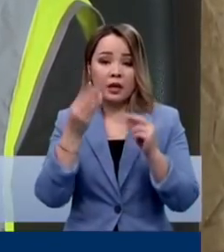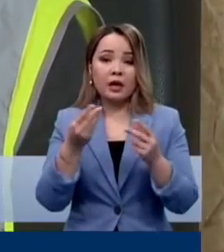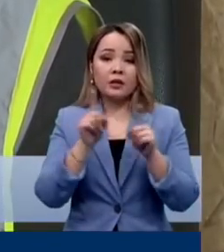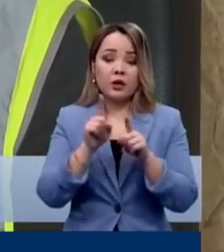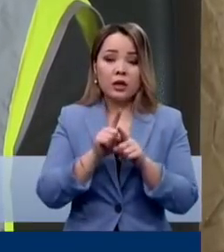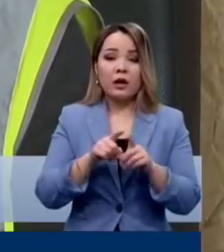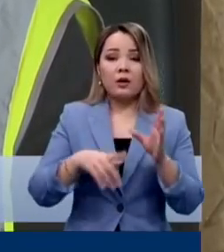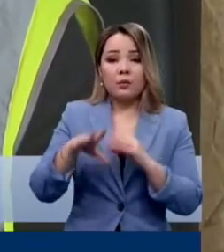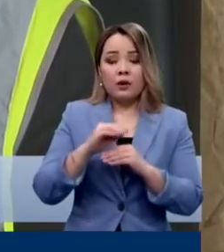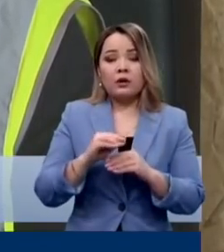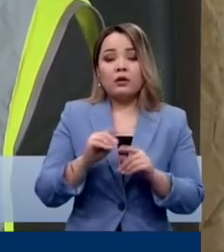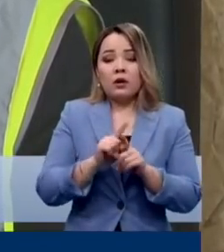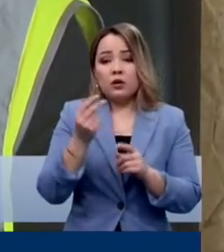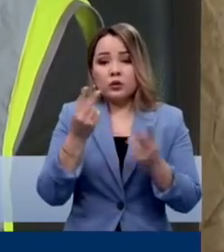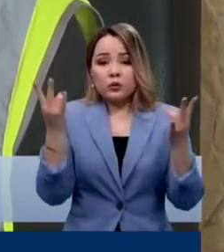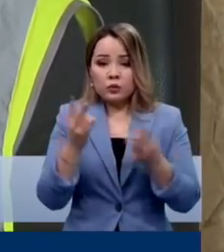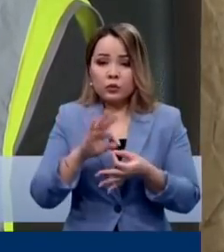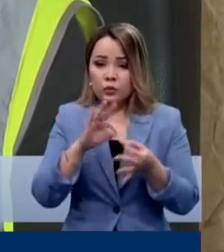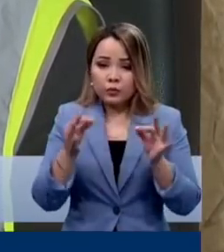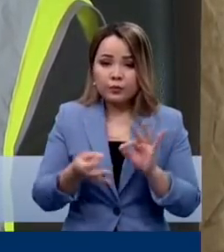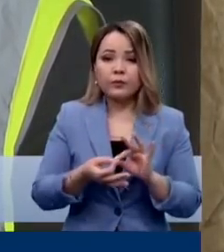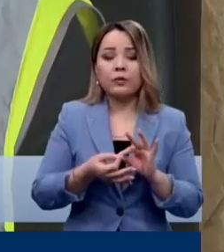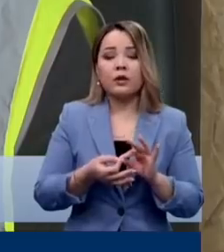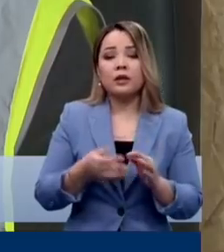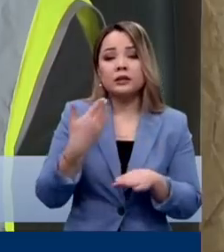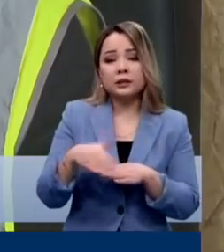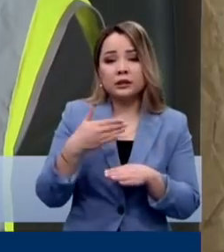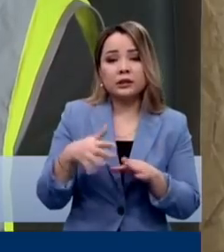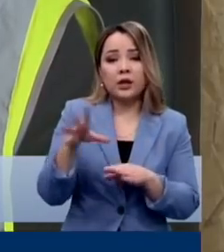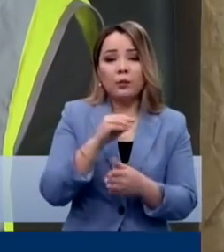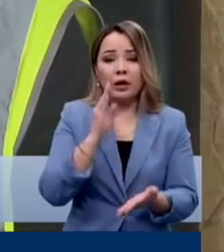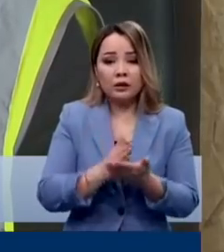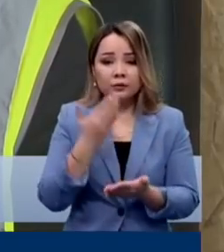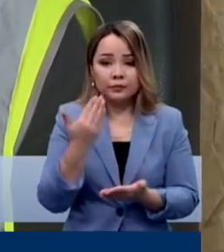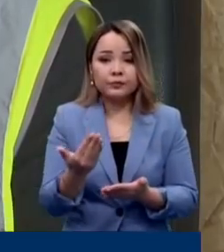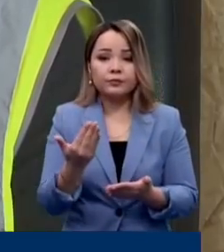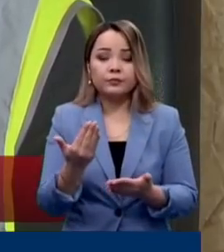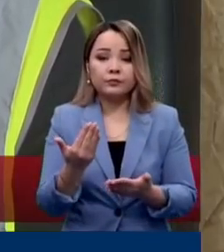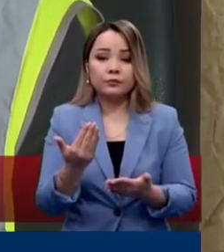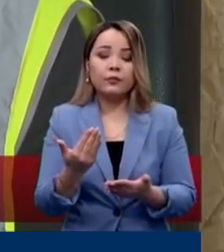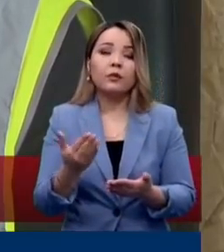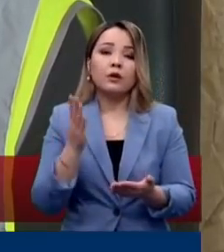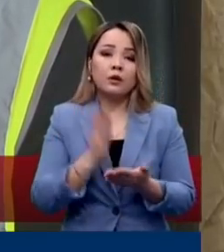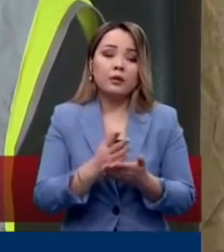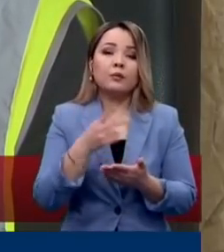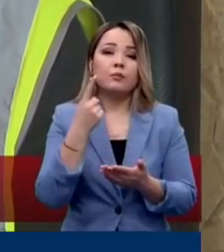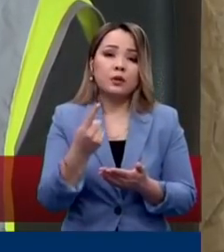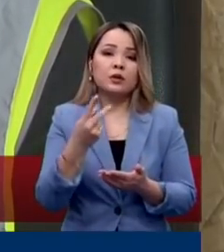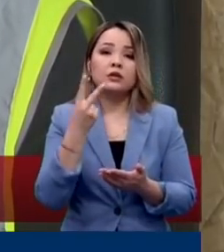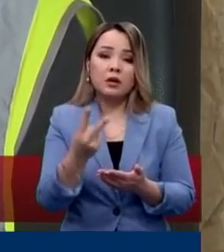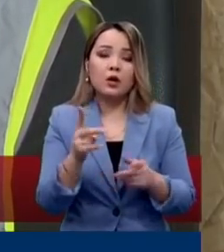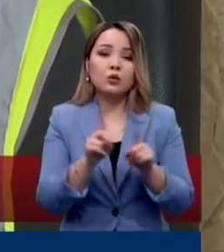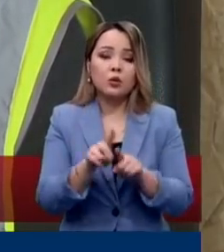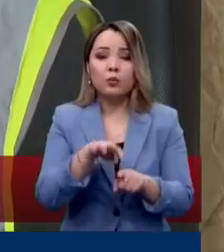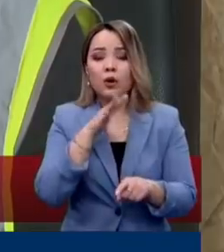болып жатыр. Тоже бәрін ақша керек. Онысына кредиттер бар бәрінің. Бірден, екі деген кредиттер бар.